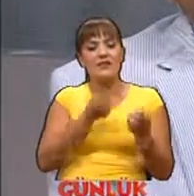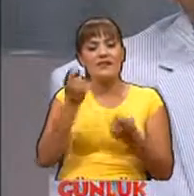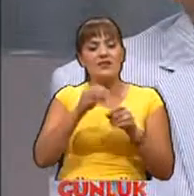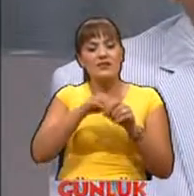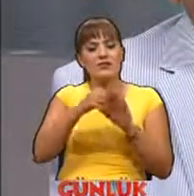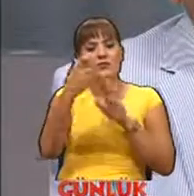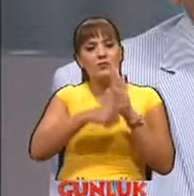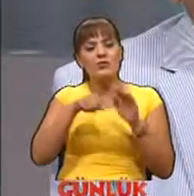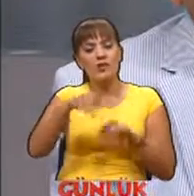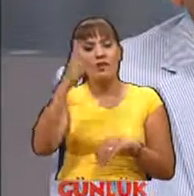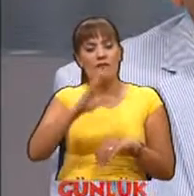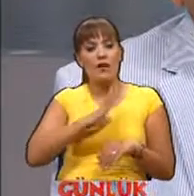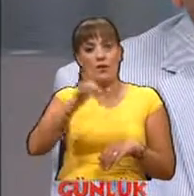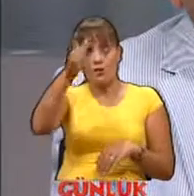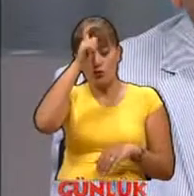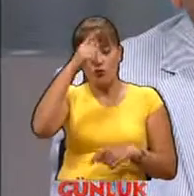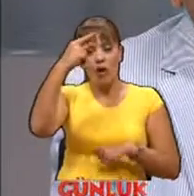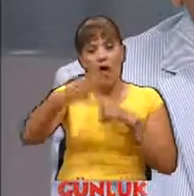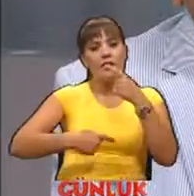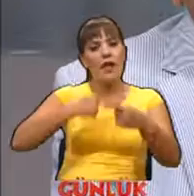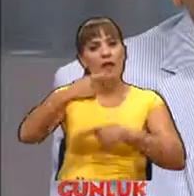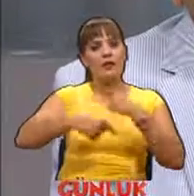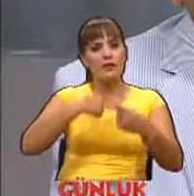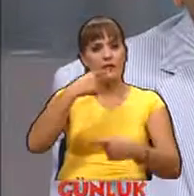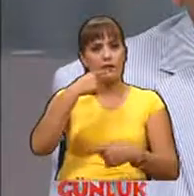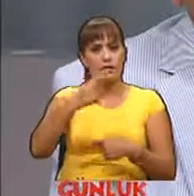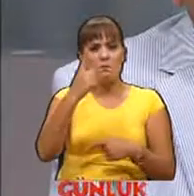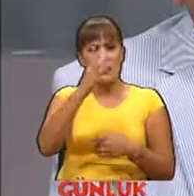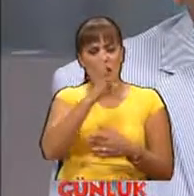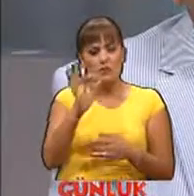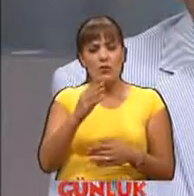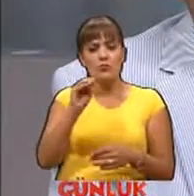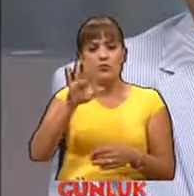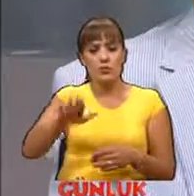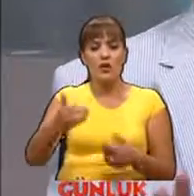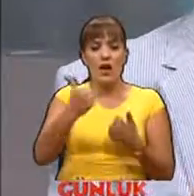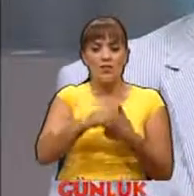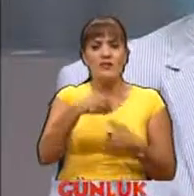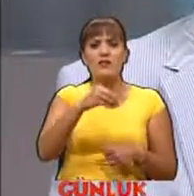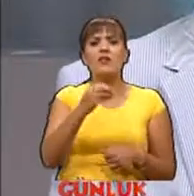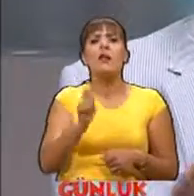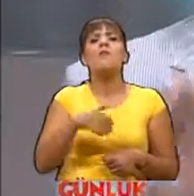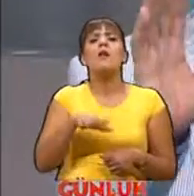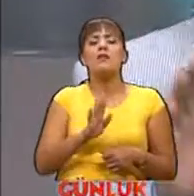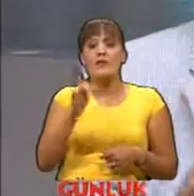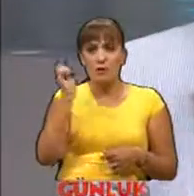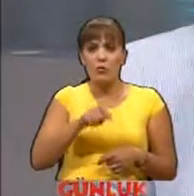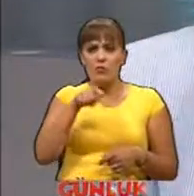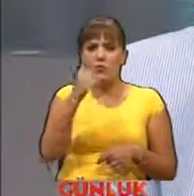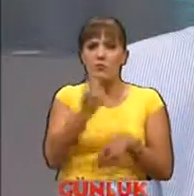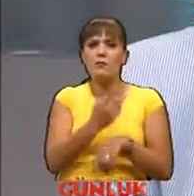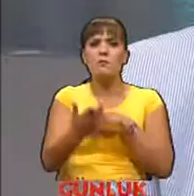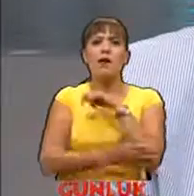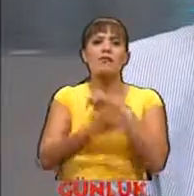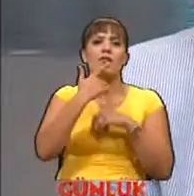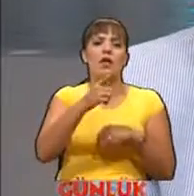iştahatlarımızda şu anlayış var. Türk örfü adetlerinde diyor, bir kimse çocuğuna, eşine satış yapmaz. Yapılmışsa bu bir